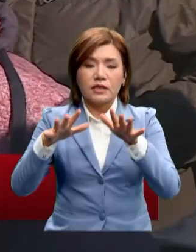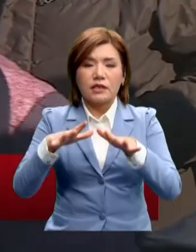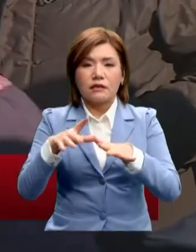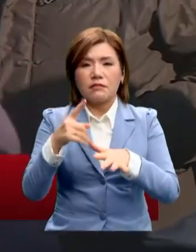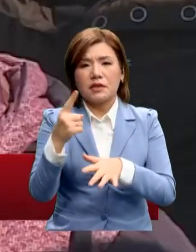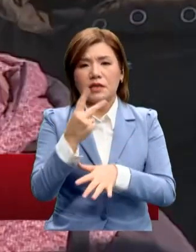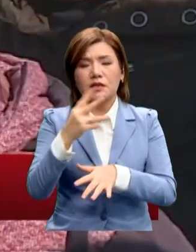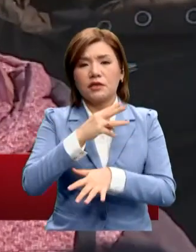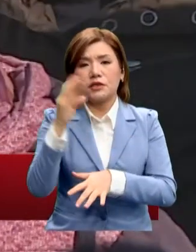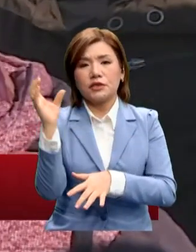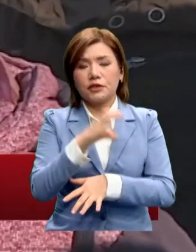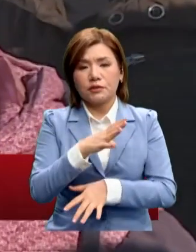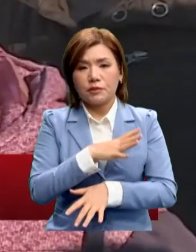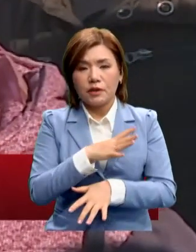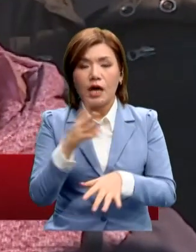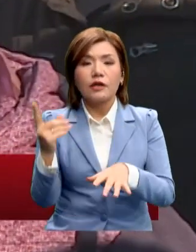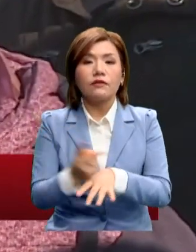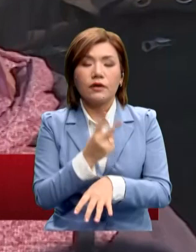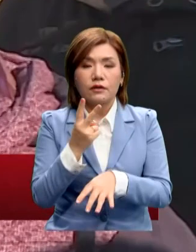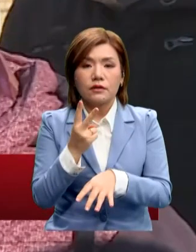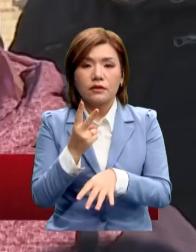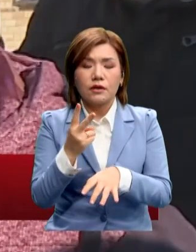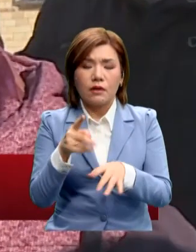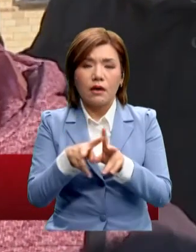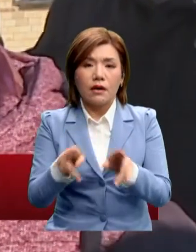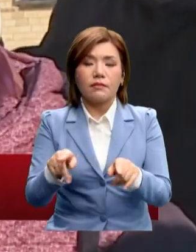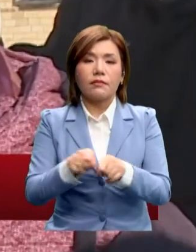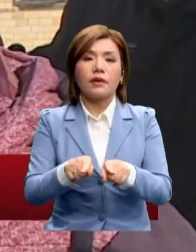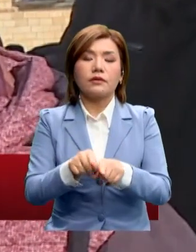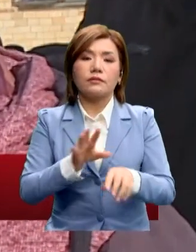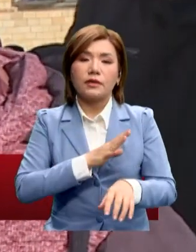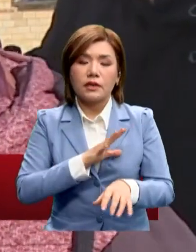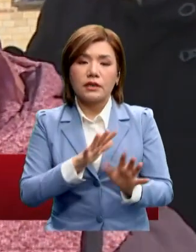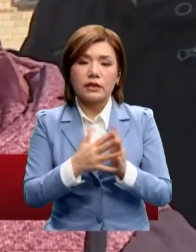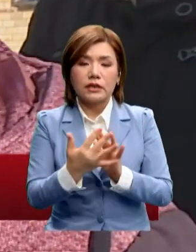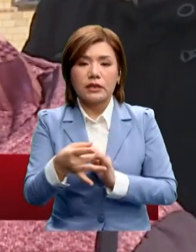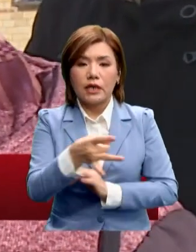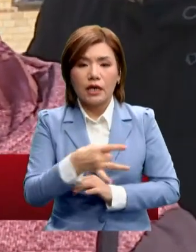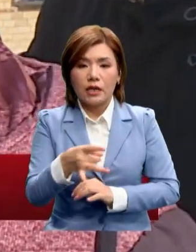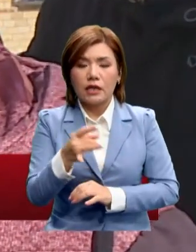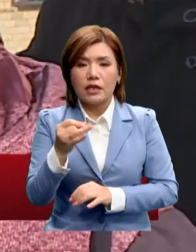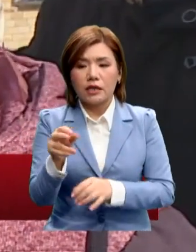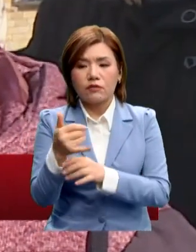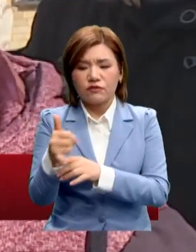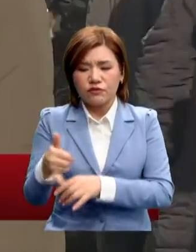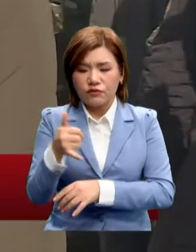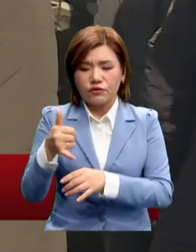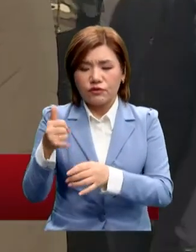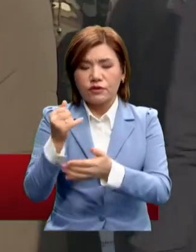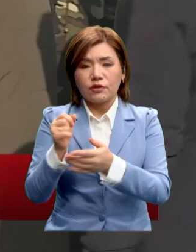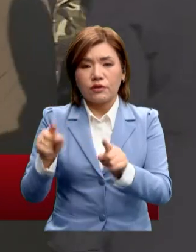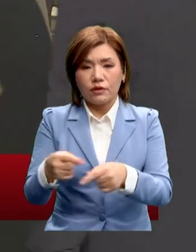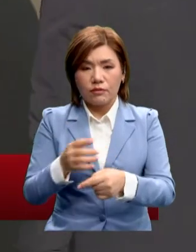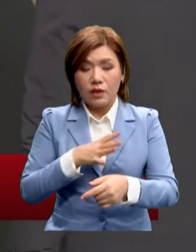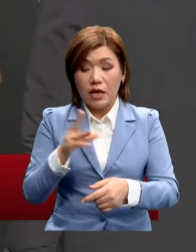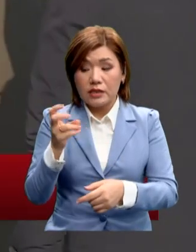бір 2-3 секундтың ішінде. Екінші ретінде жаңағы ода да болды, ақырындап нетті, оны осы ауылда бір жігіттерге келіп сұрап келетті. Қазандық салуды мойнына